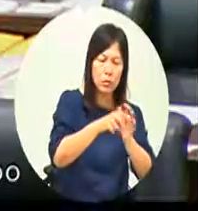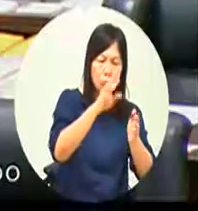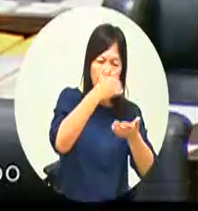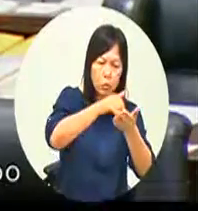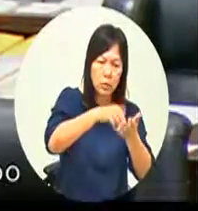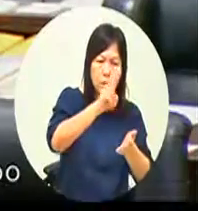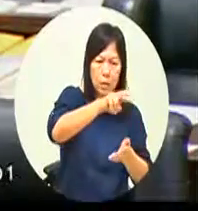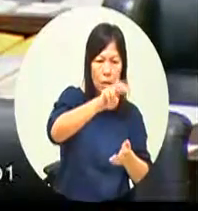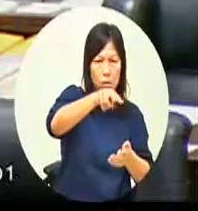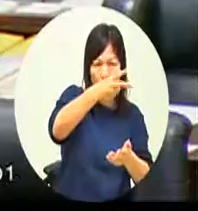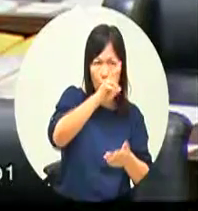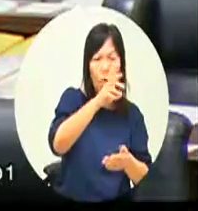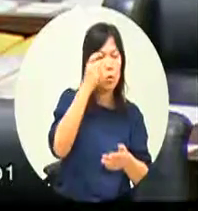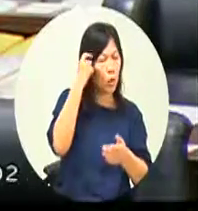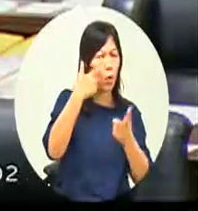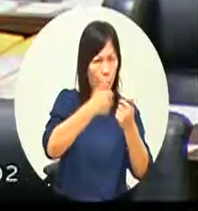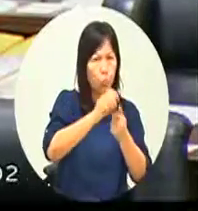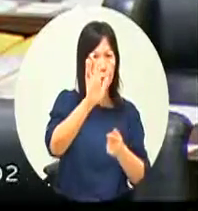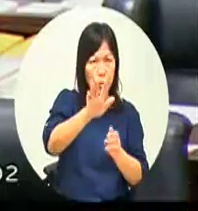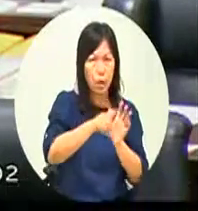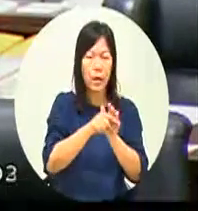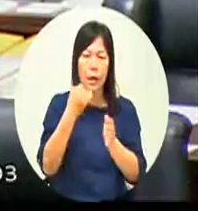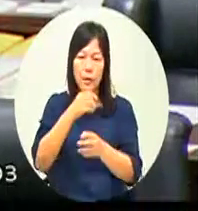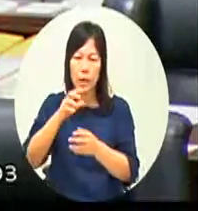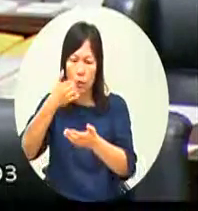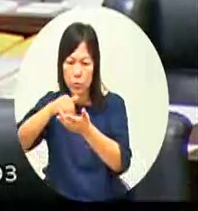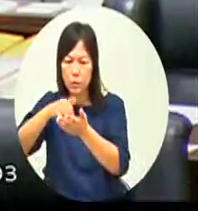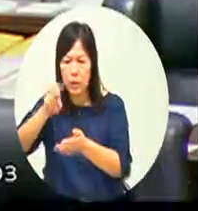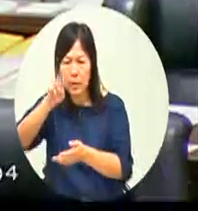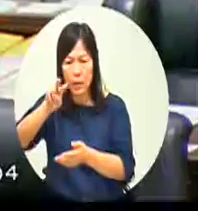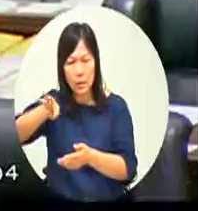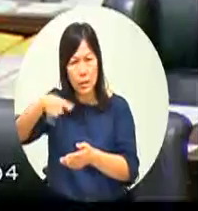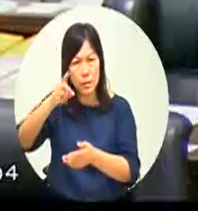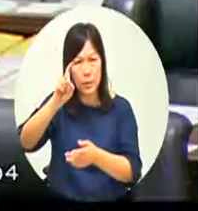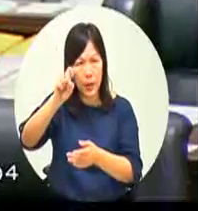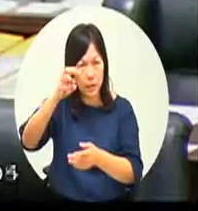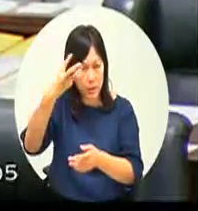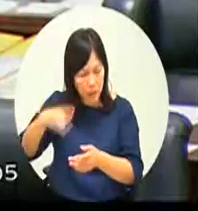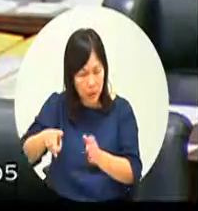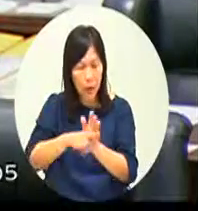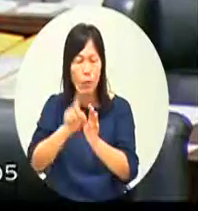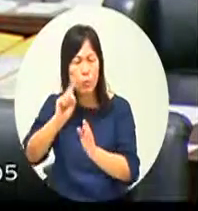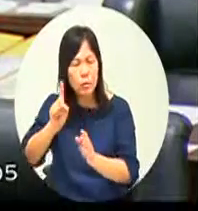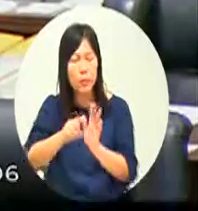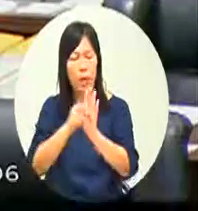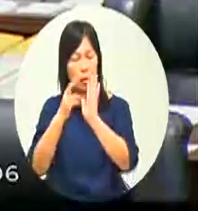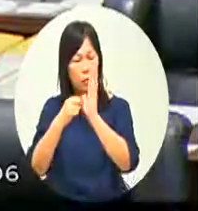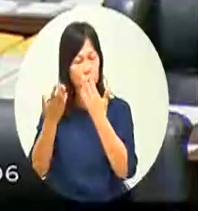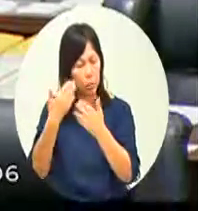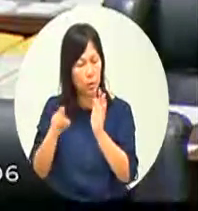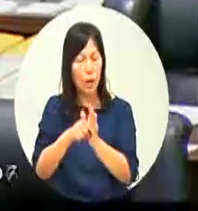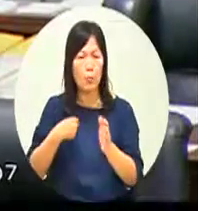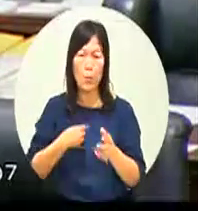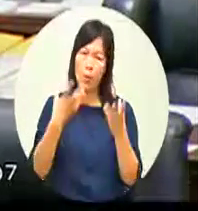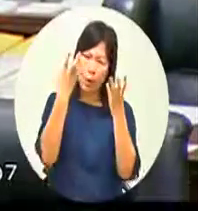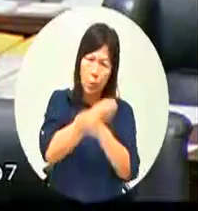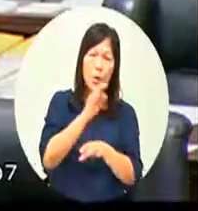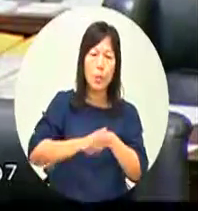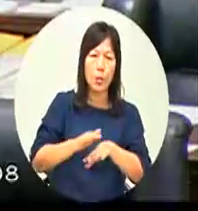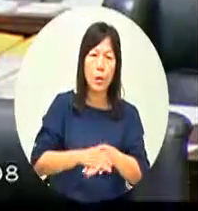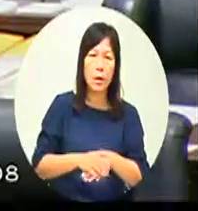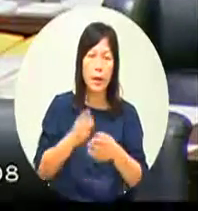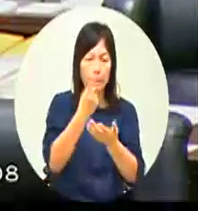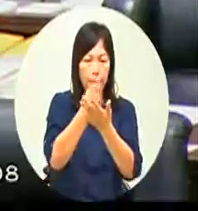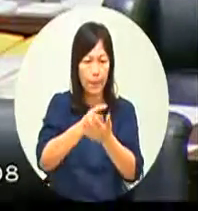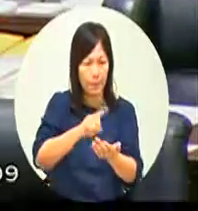符合成本啊。那你们要算到2413块是为什么？你要说明啊，不然我们也搞不清楚为什么每一公